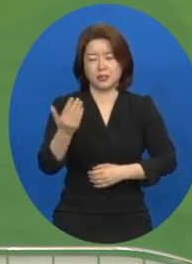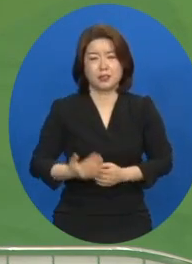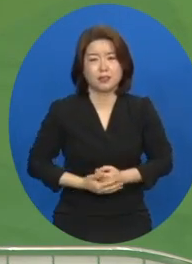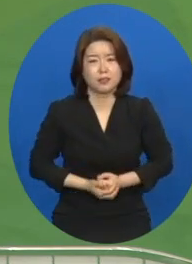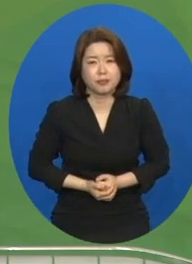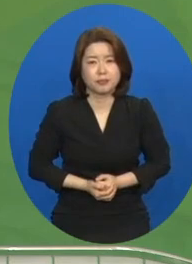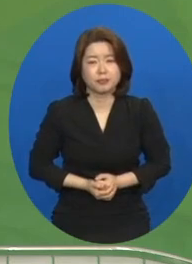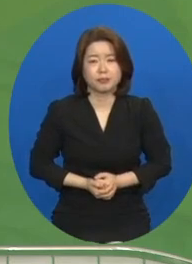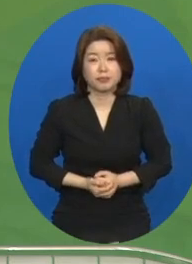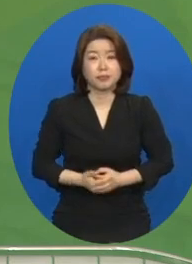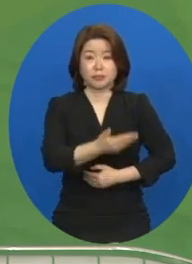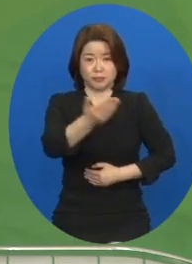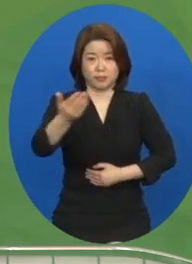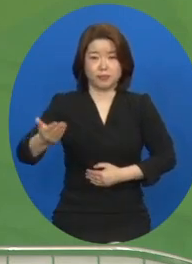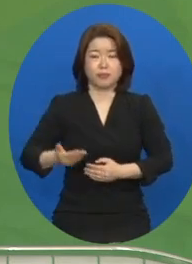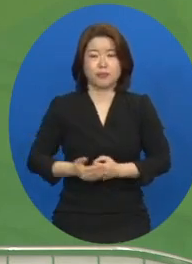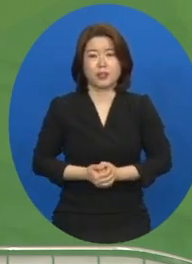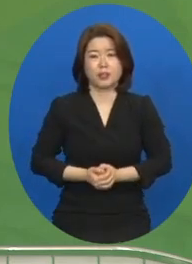여러분,